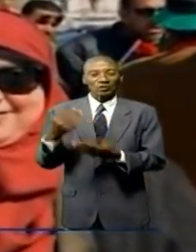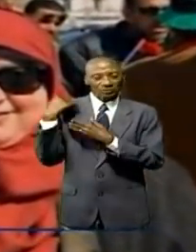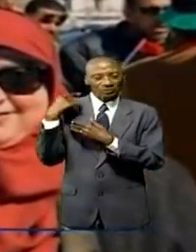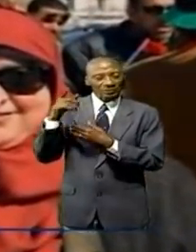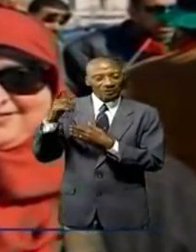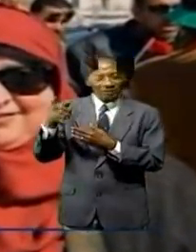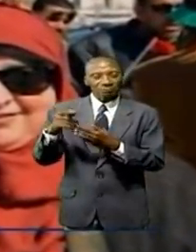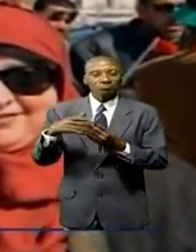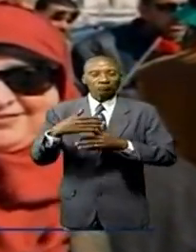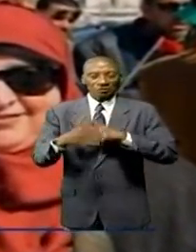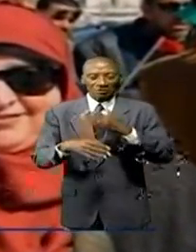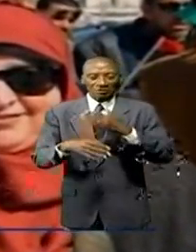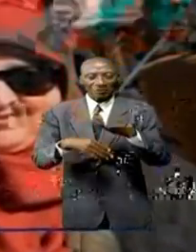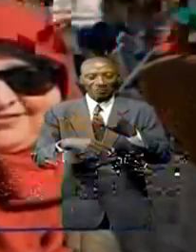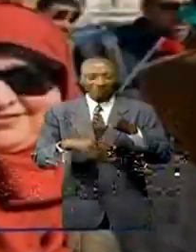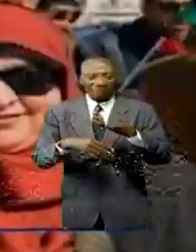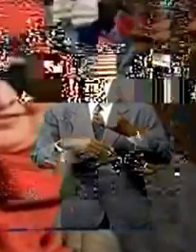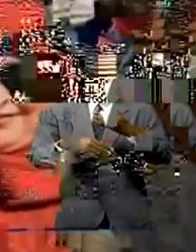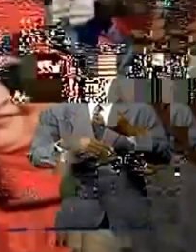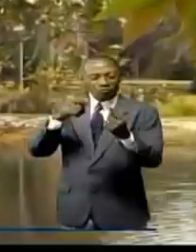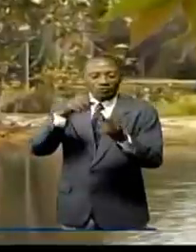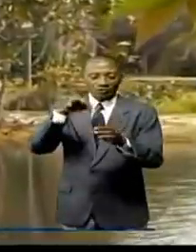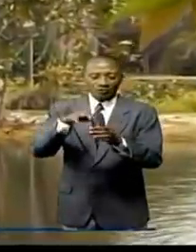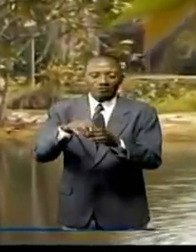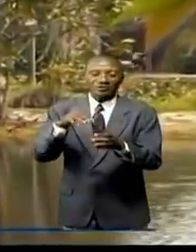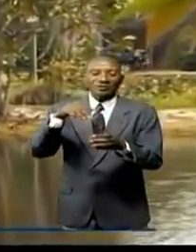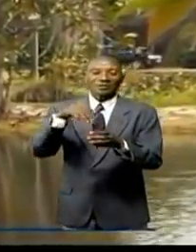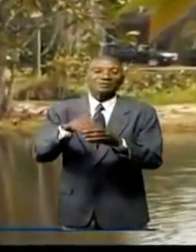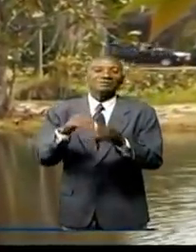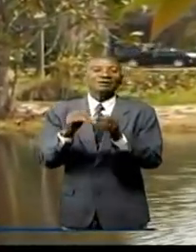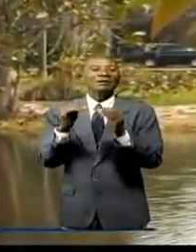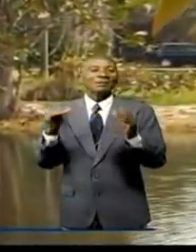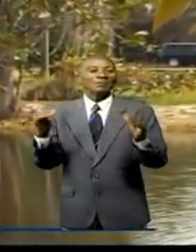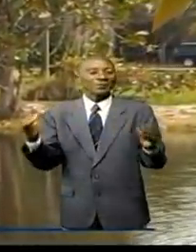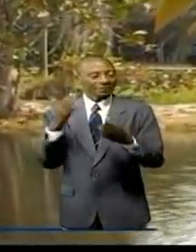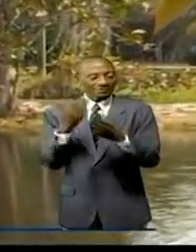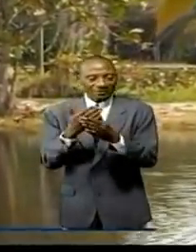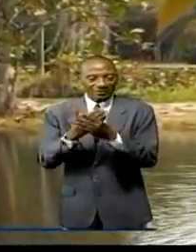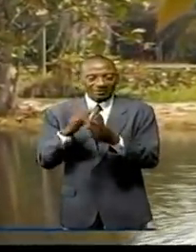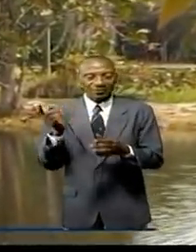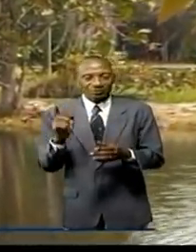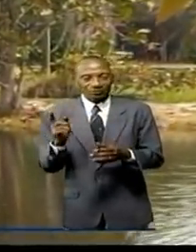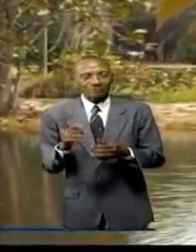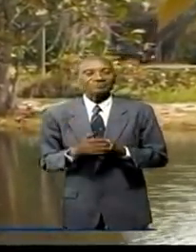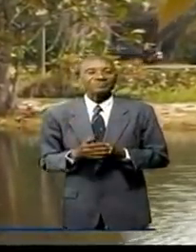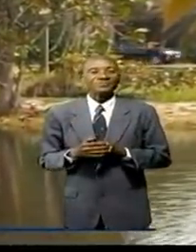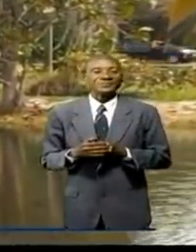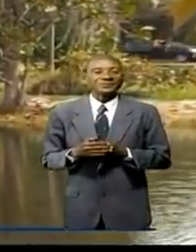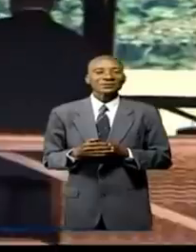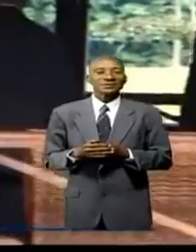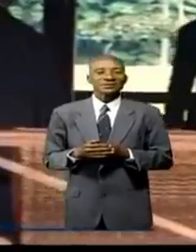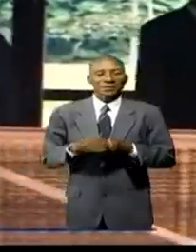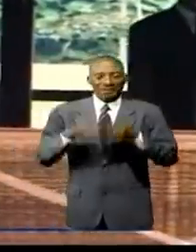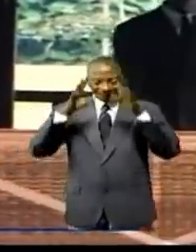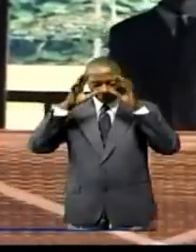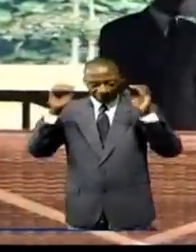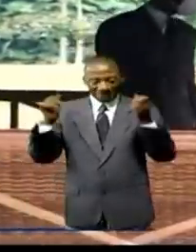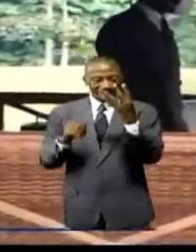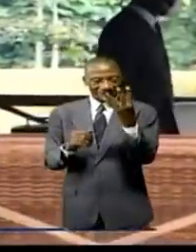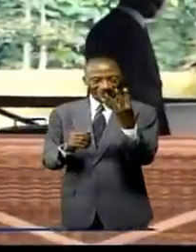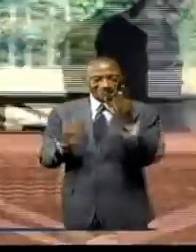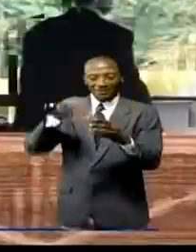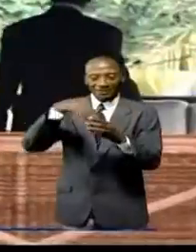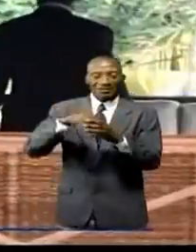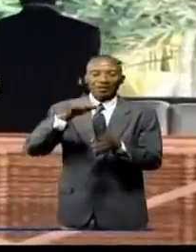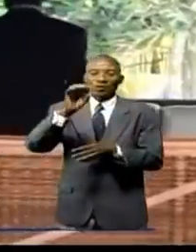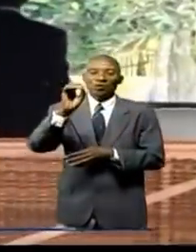élections inclusives et actuelles. Au plan multinational, les chefs d'État présents à Oyo se sont